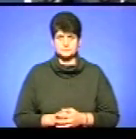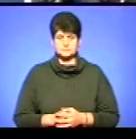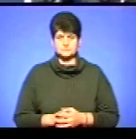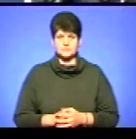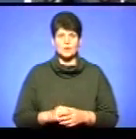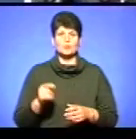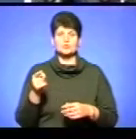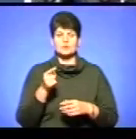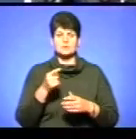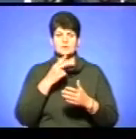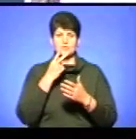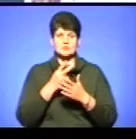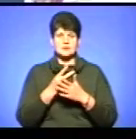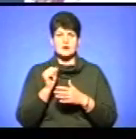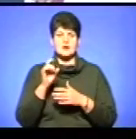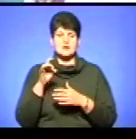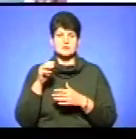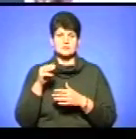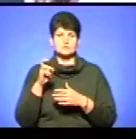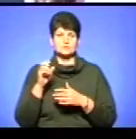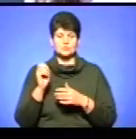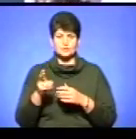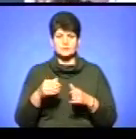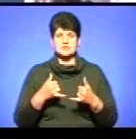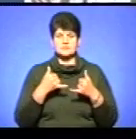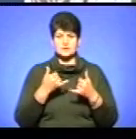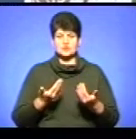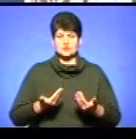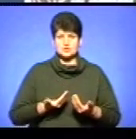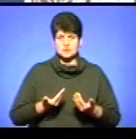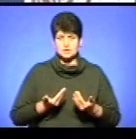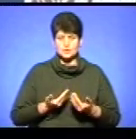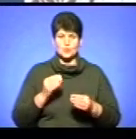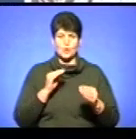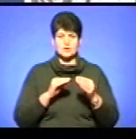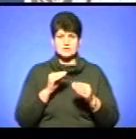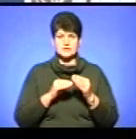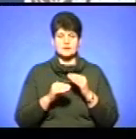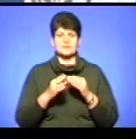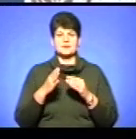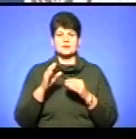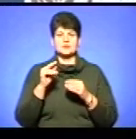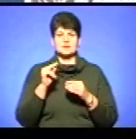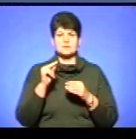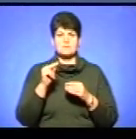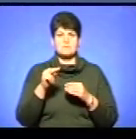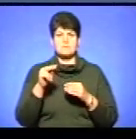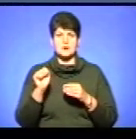У Тернополі репрезентували артбук, присвячений життю та діяльності етнографа-колекціонера черниці Северини Парелє.